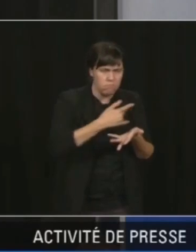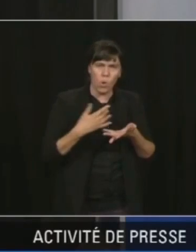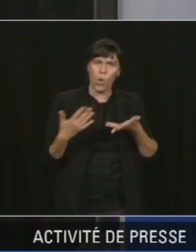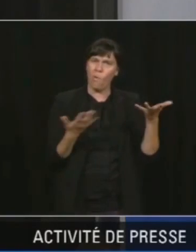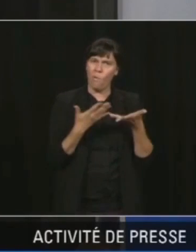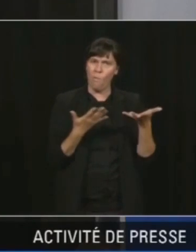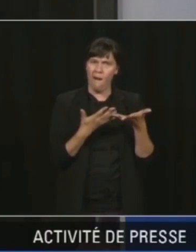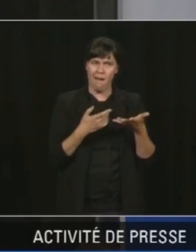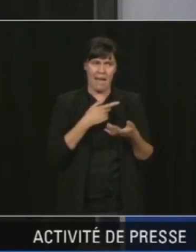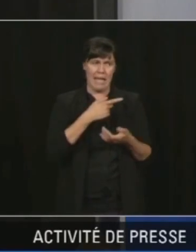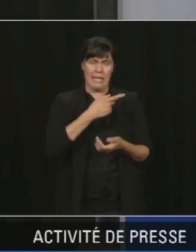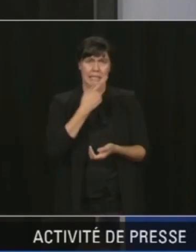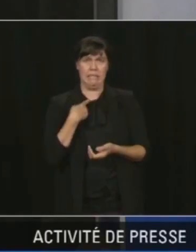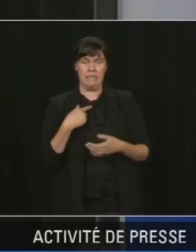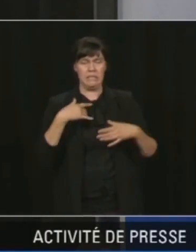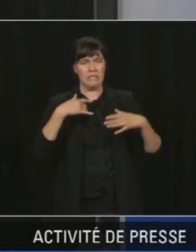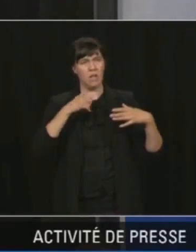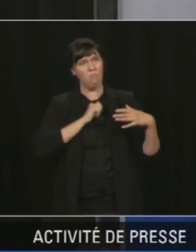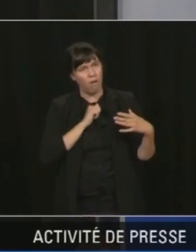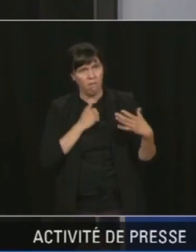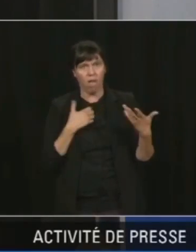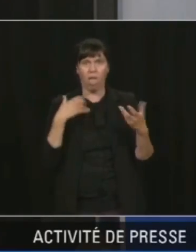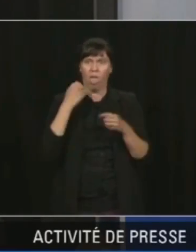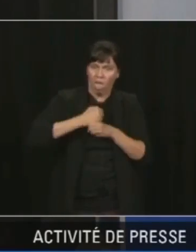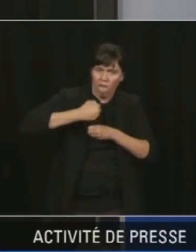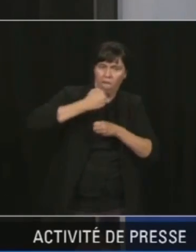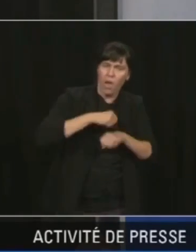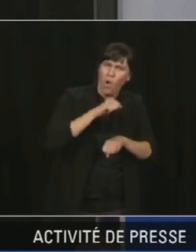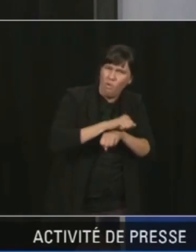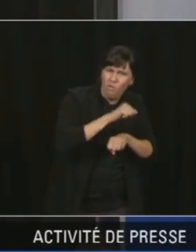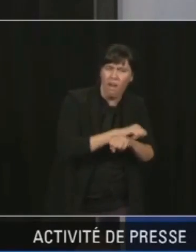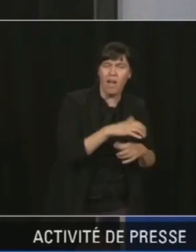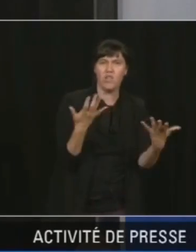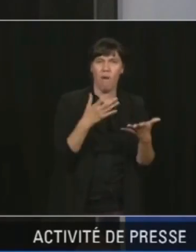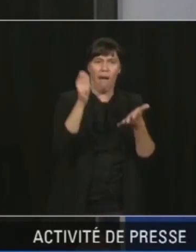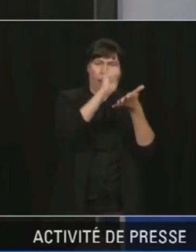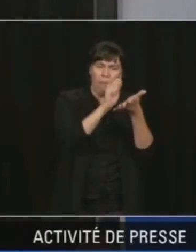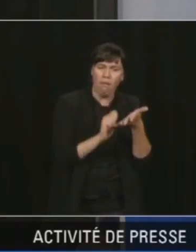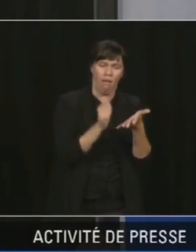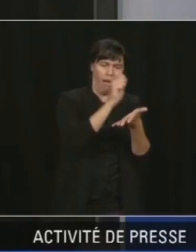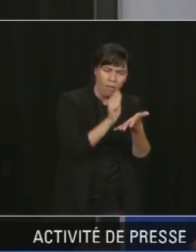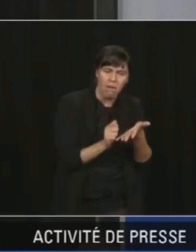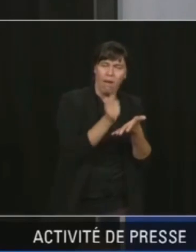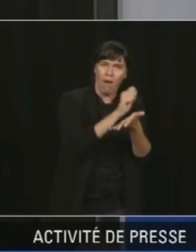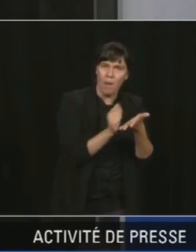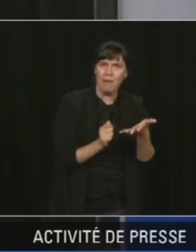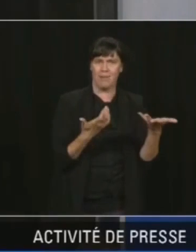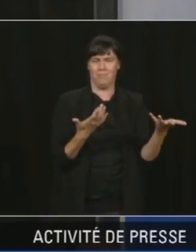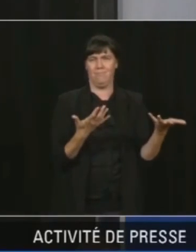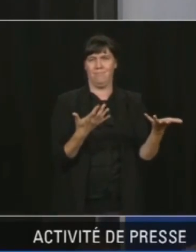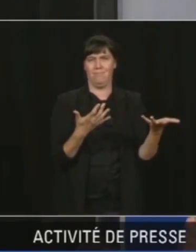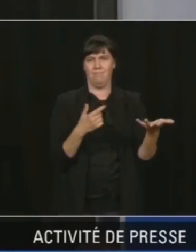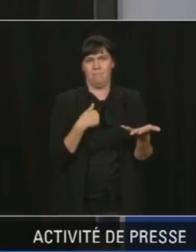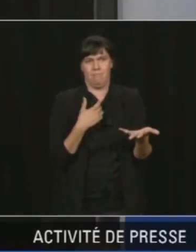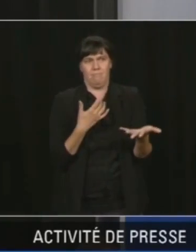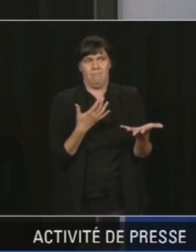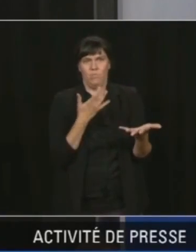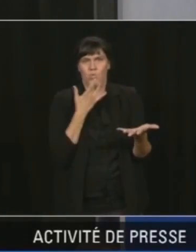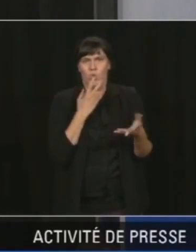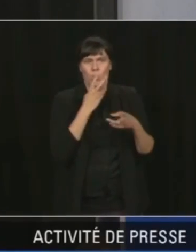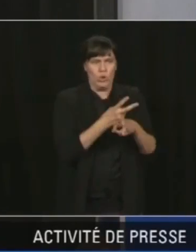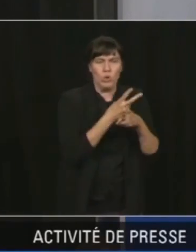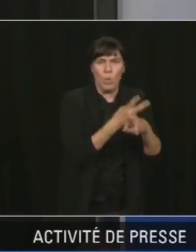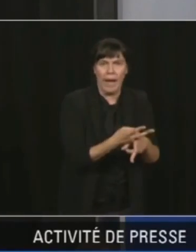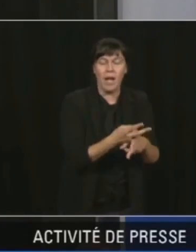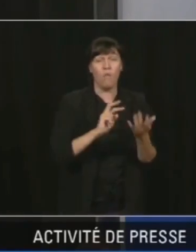autres, qui passent ce temps-là à soigner des patients. Donc, on va embaucher des agents administratifs. Ça va libérer du temps